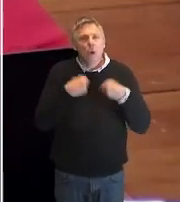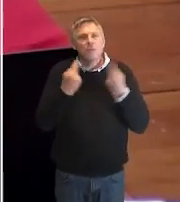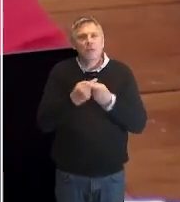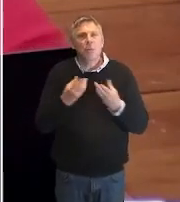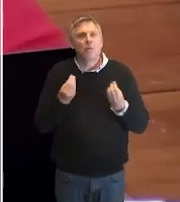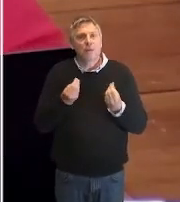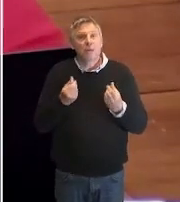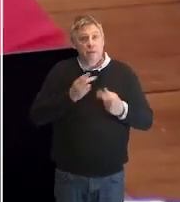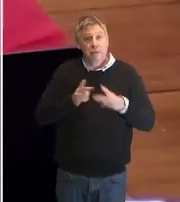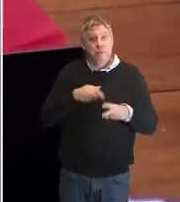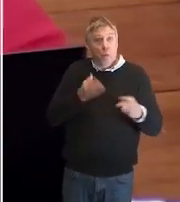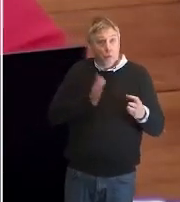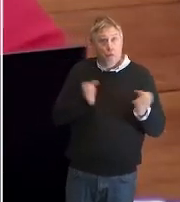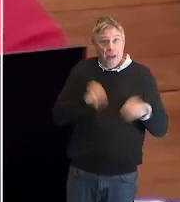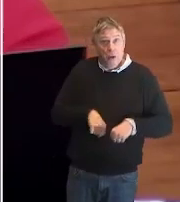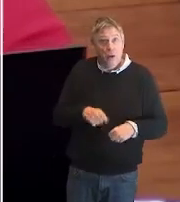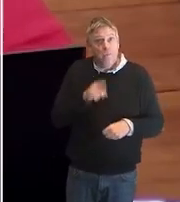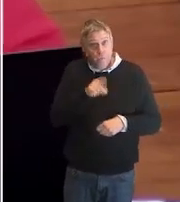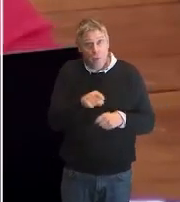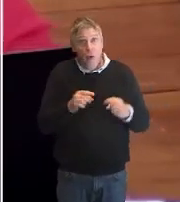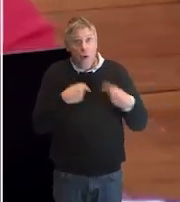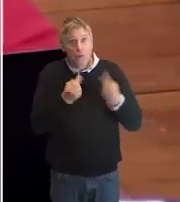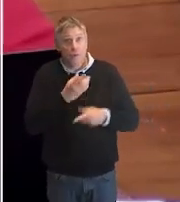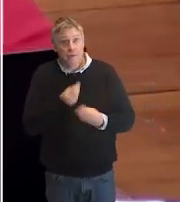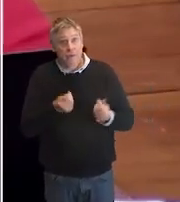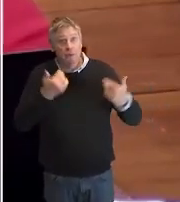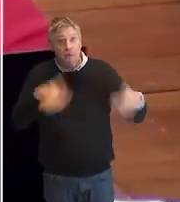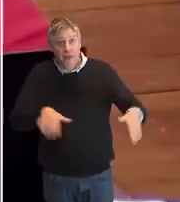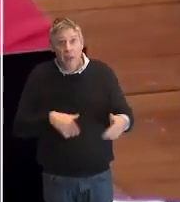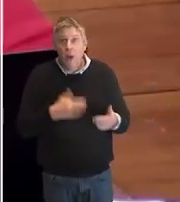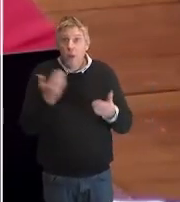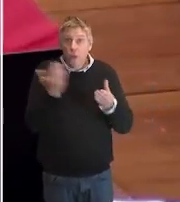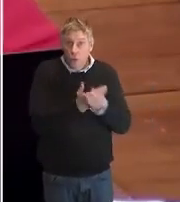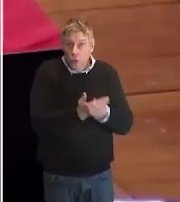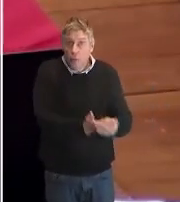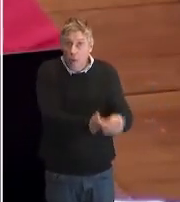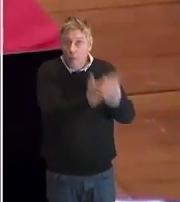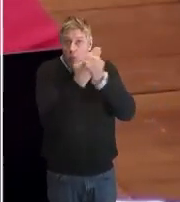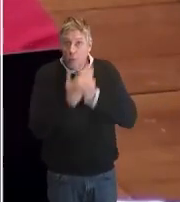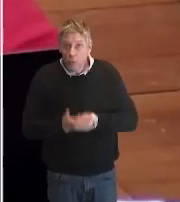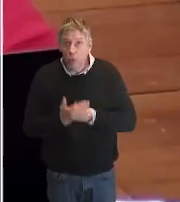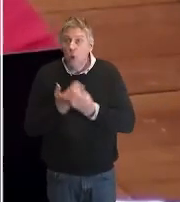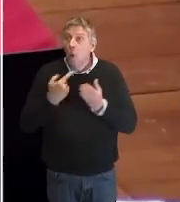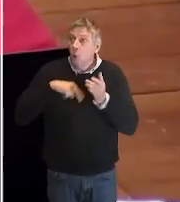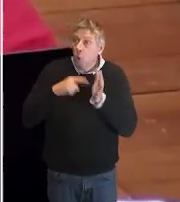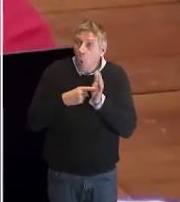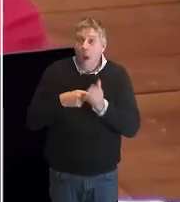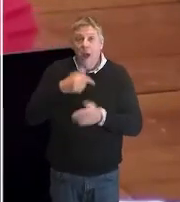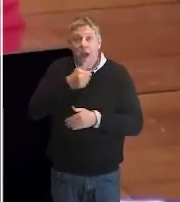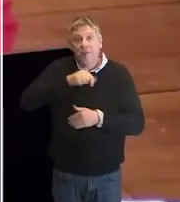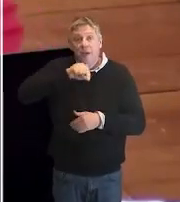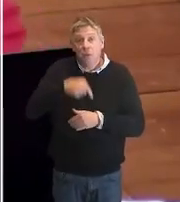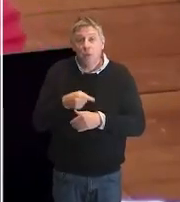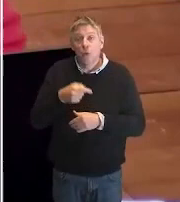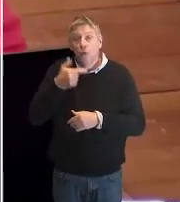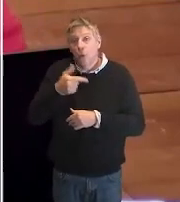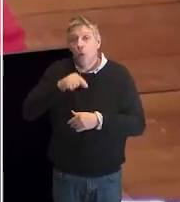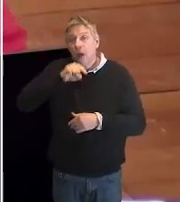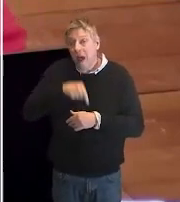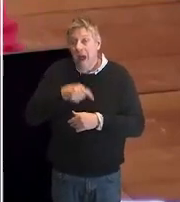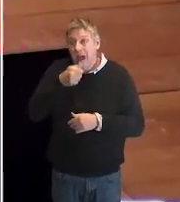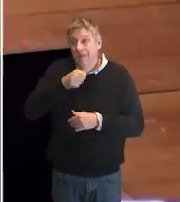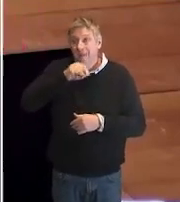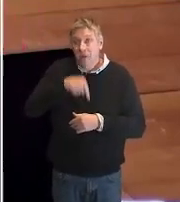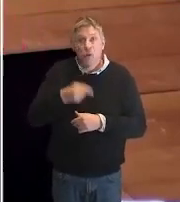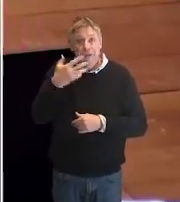fourni un document qui montre que on peut y prétendre à hauteur de 1,2 à 1,5 million